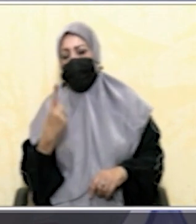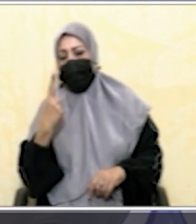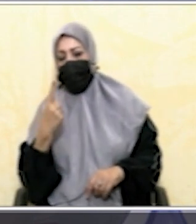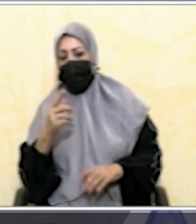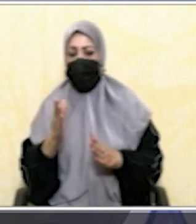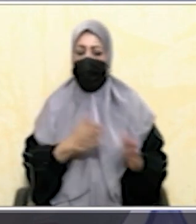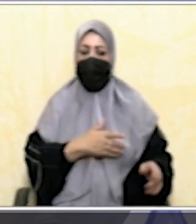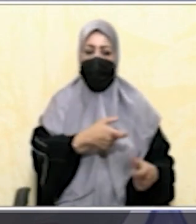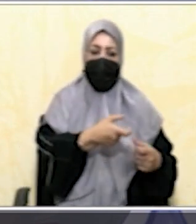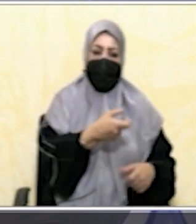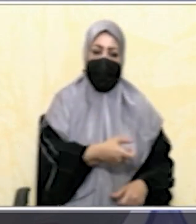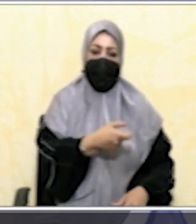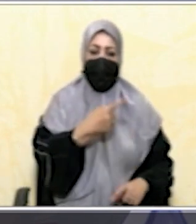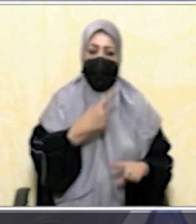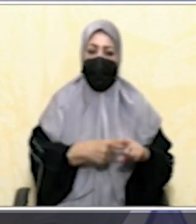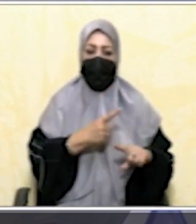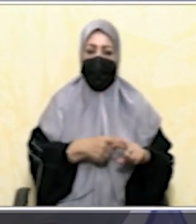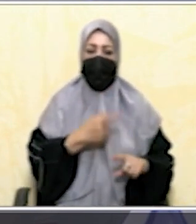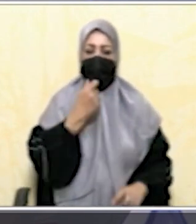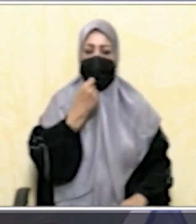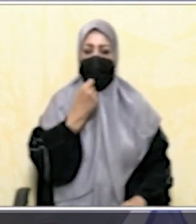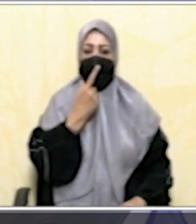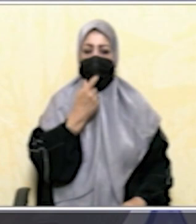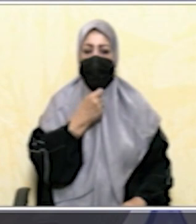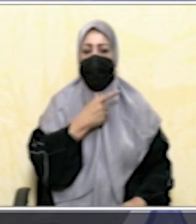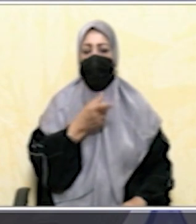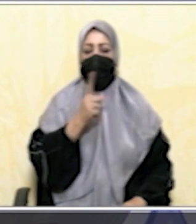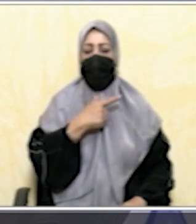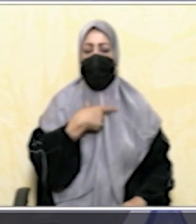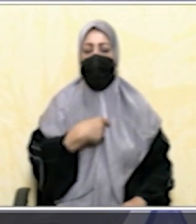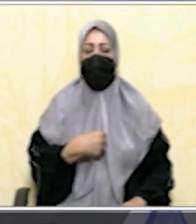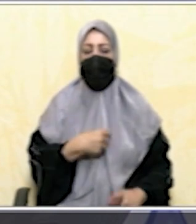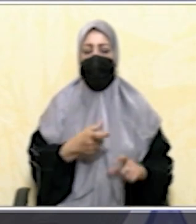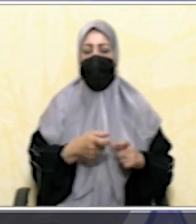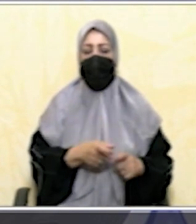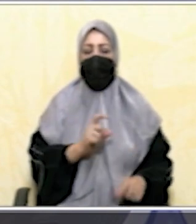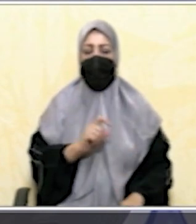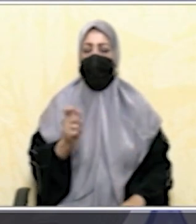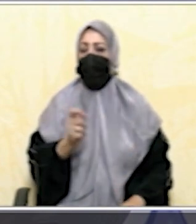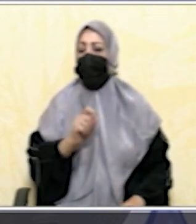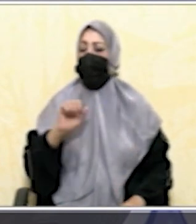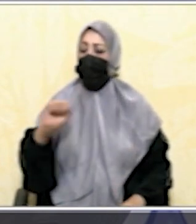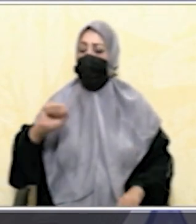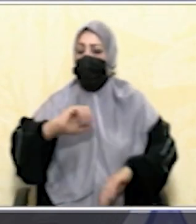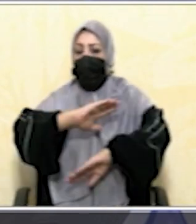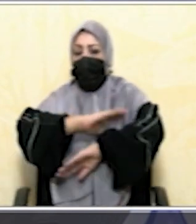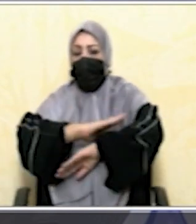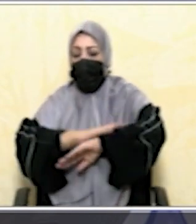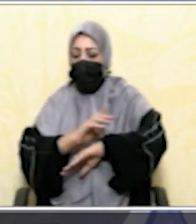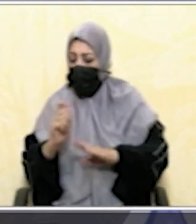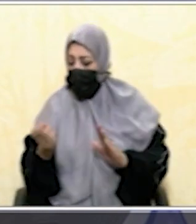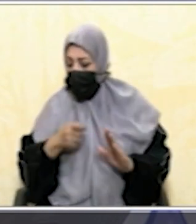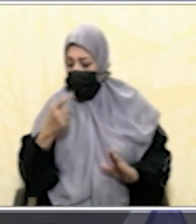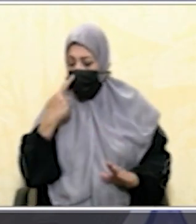كاتبين في المهر 300 اعطيها 300 وكان بيزيد هو 500 زي ما قال هذا تفضل وكرم منه بارك الله فيه